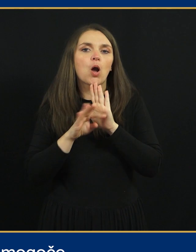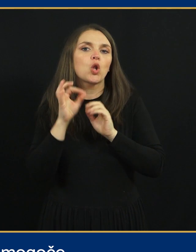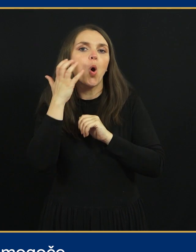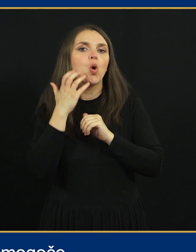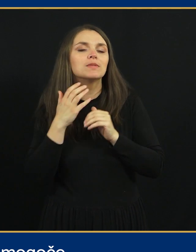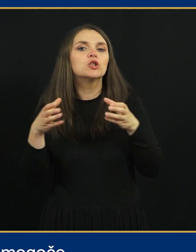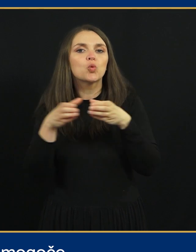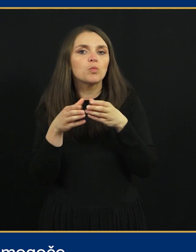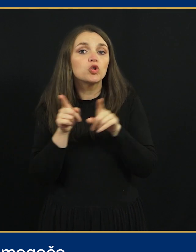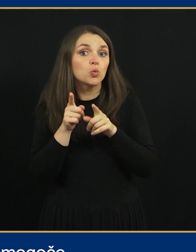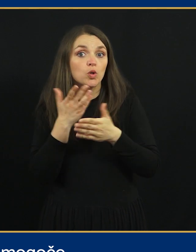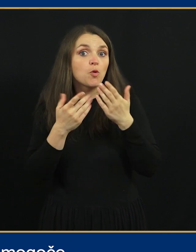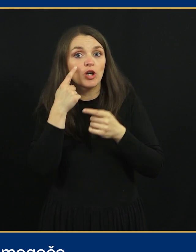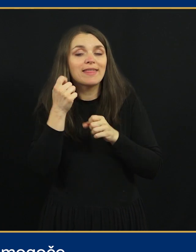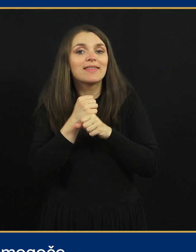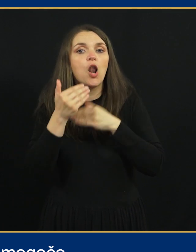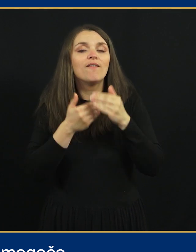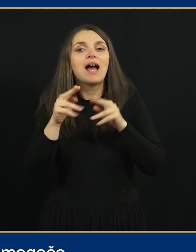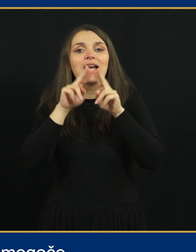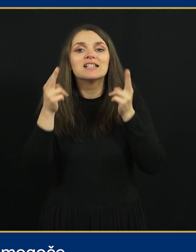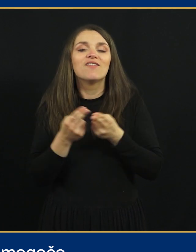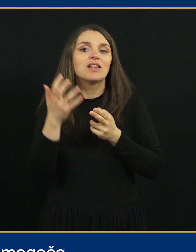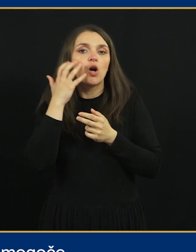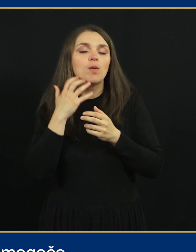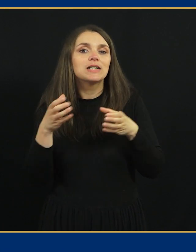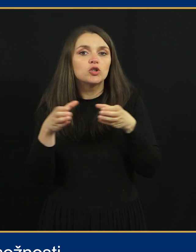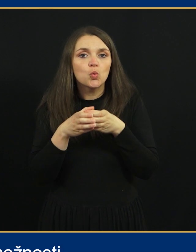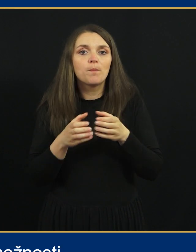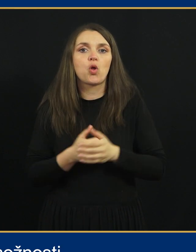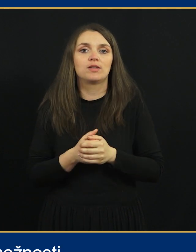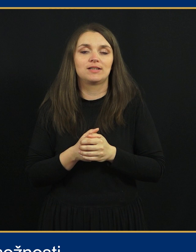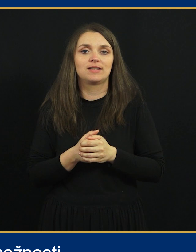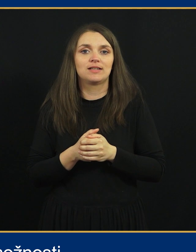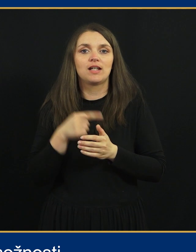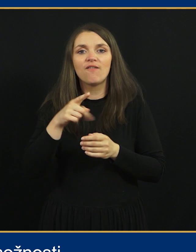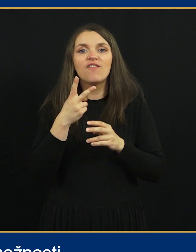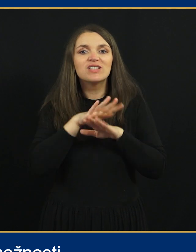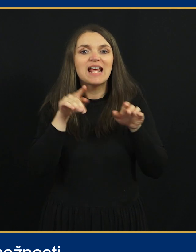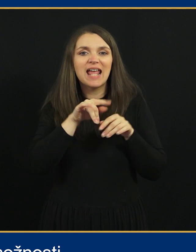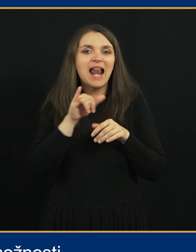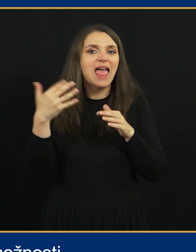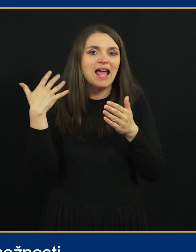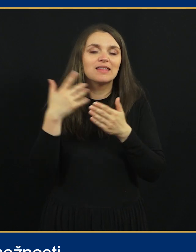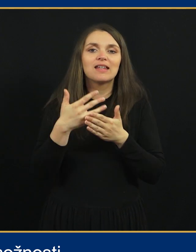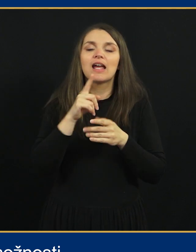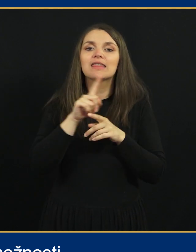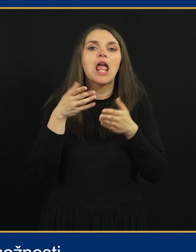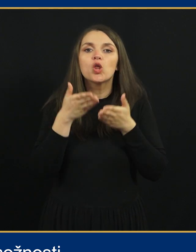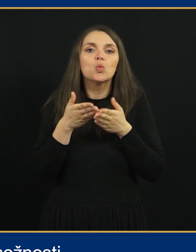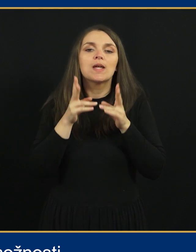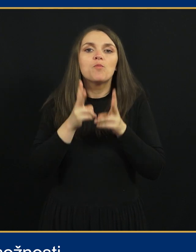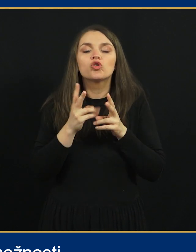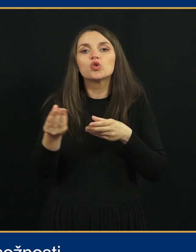romski skupnosti, tudi mogoče delovanja sveta romske skupnosti, ki v vseh teh letih pač ne nudi